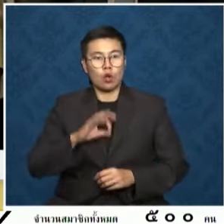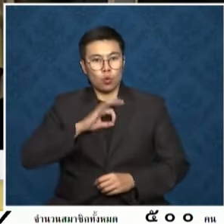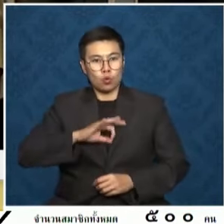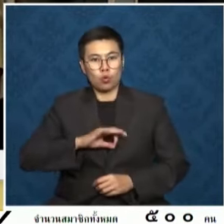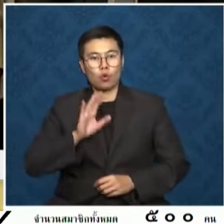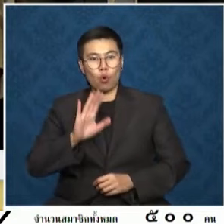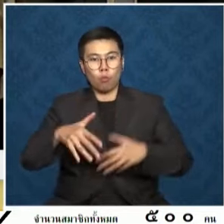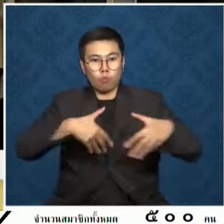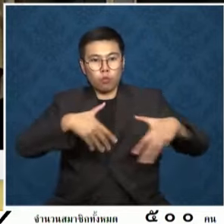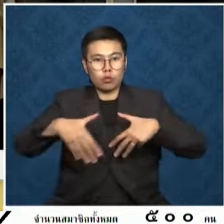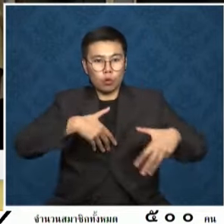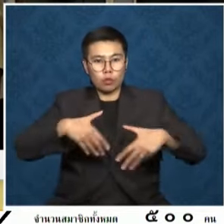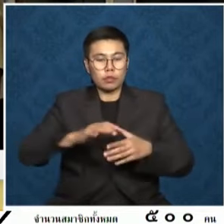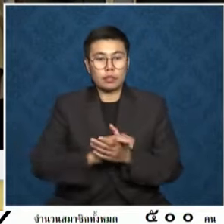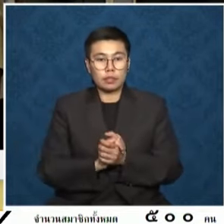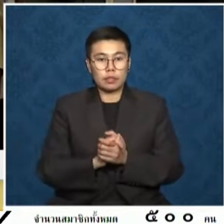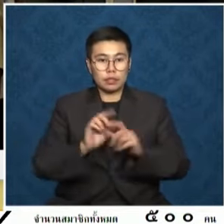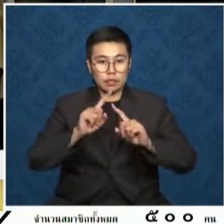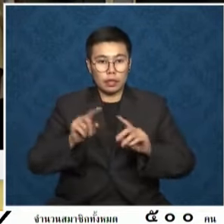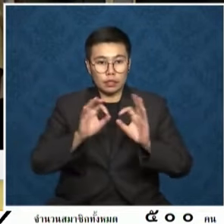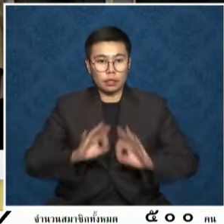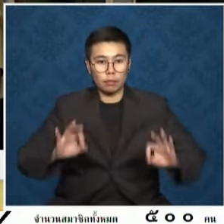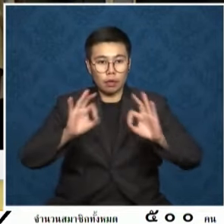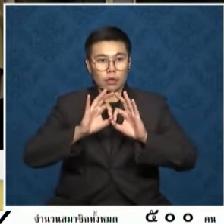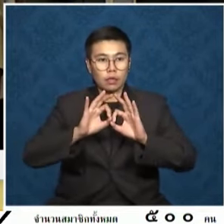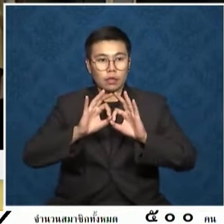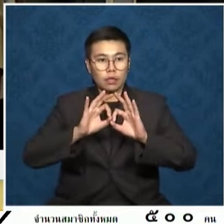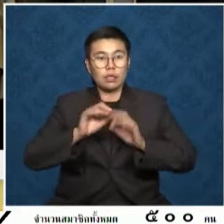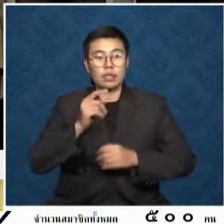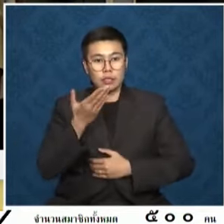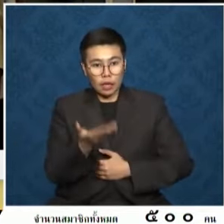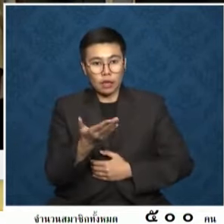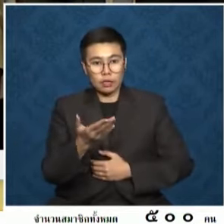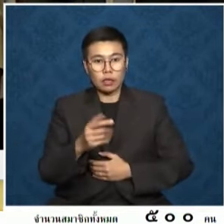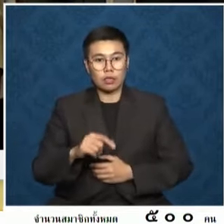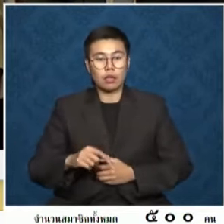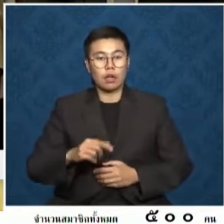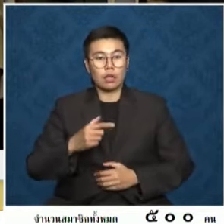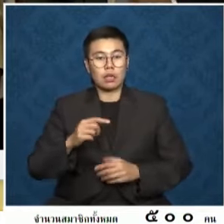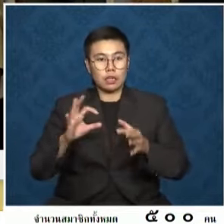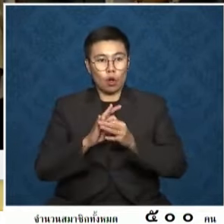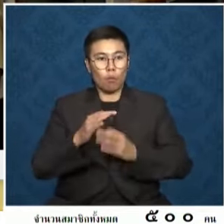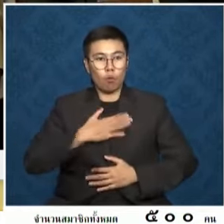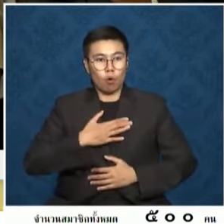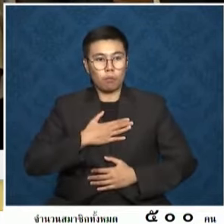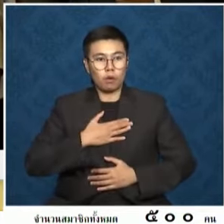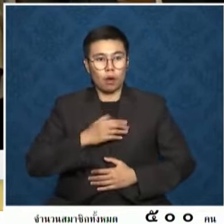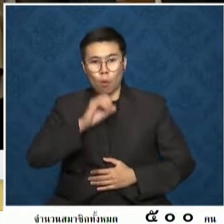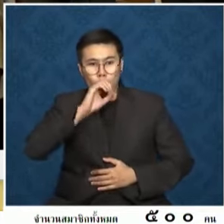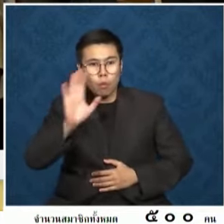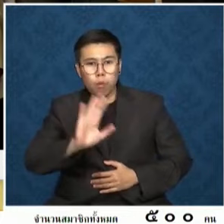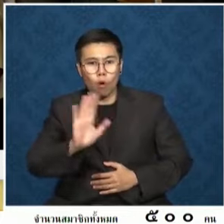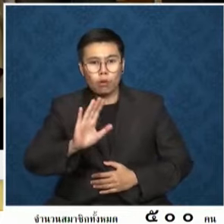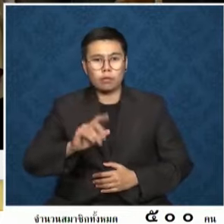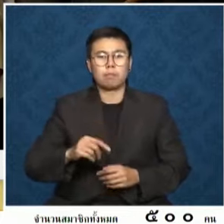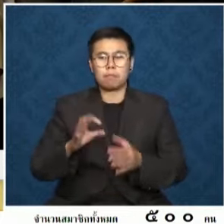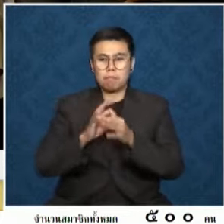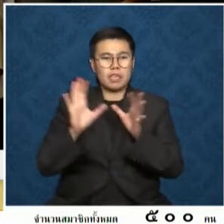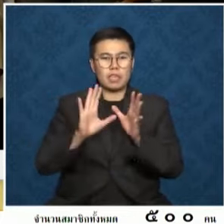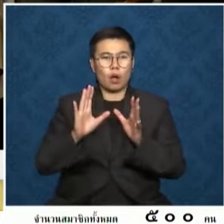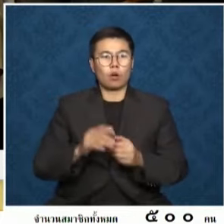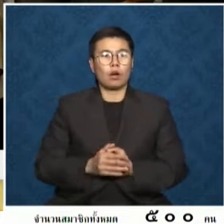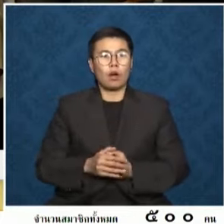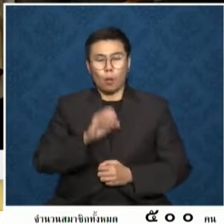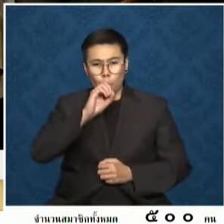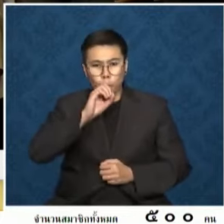นแต่สิ่งที่สำคัญท่านกำลังเอาเรื่องของที่อย่างนี้ไม่บอกว่าเป็นเรื่องนอกประเด็น